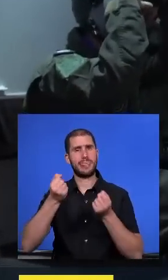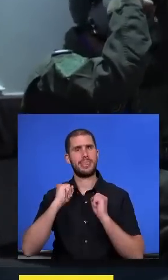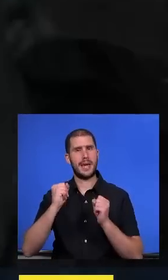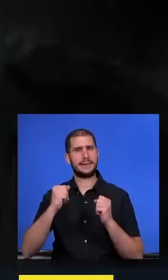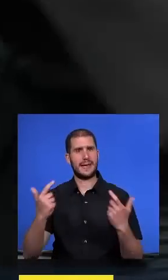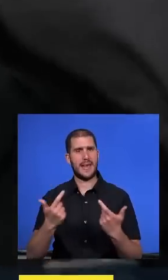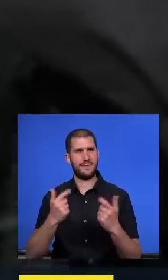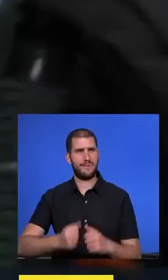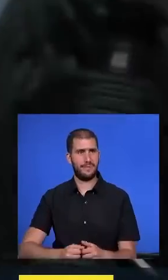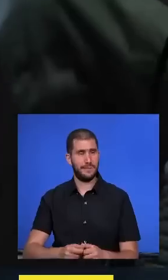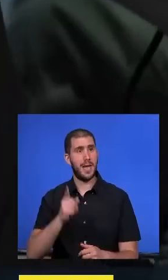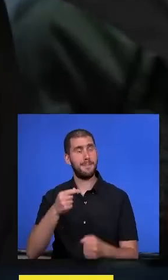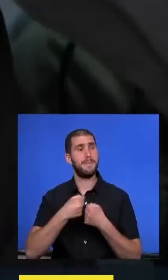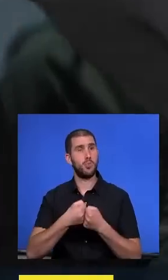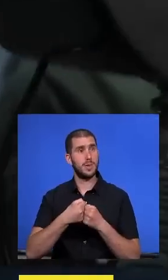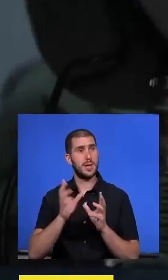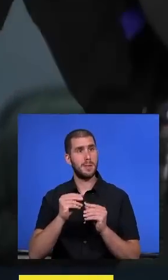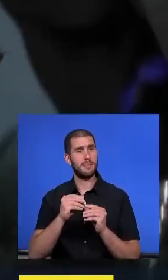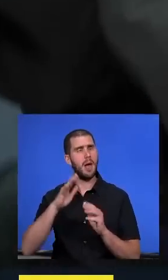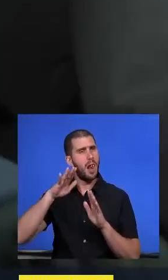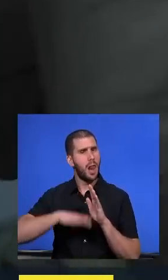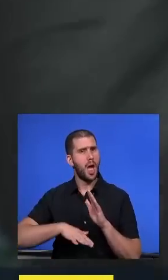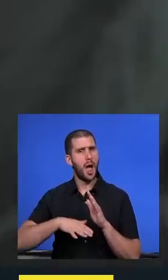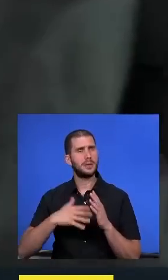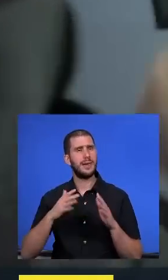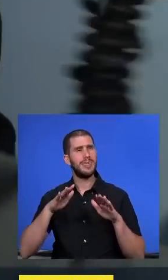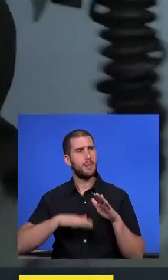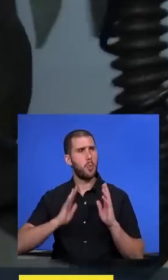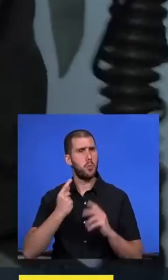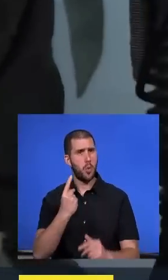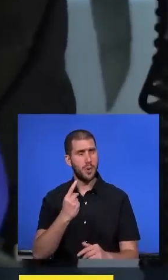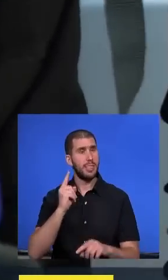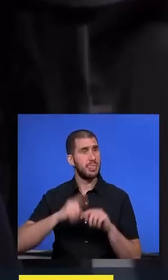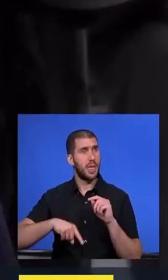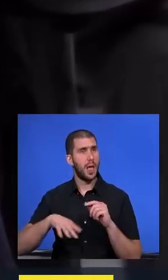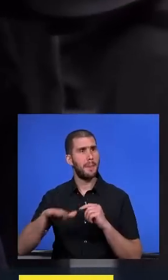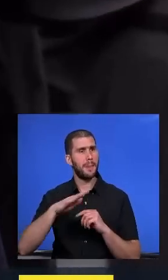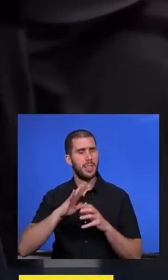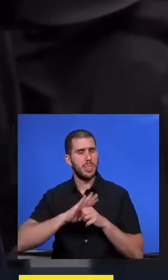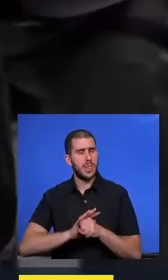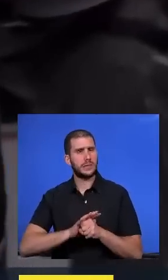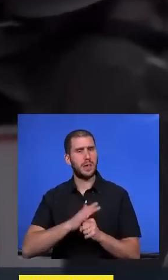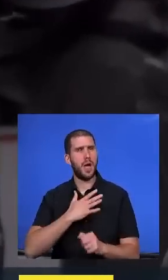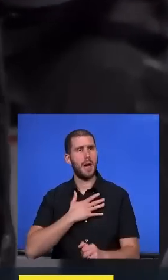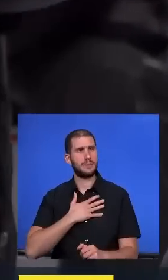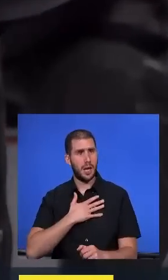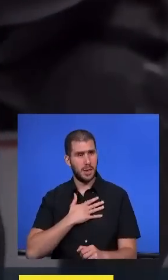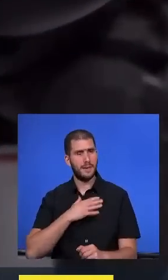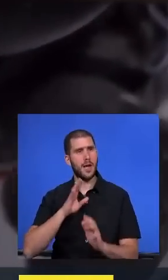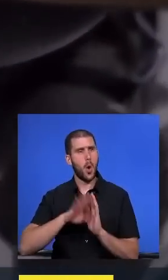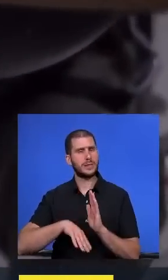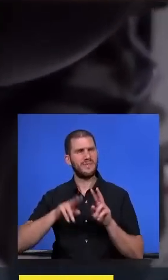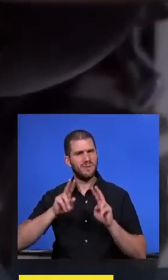הקרב, שבו הם מתמודדים עם לחץ אטמוספרי נמוך, תקלה במערכת דיחוס האוויר וחוסר